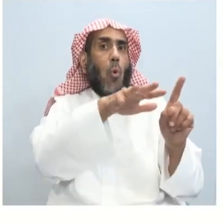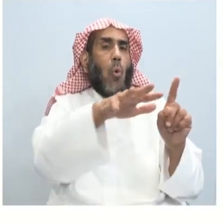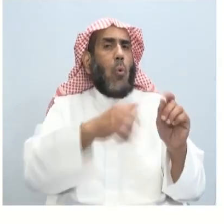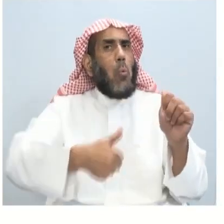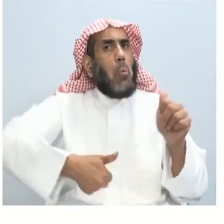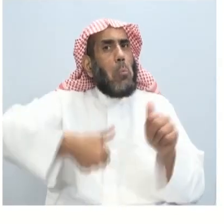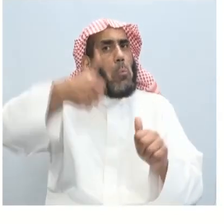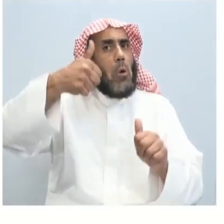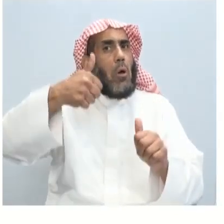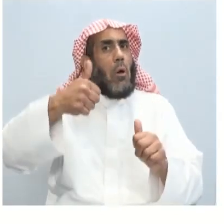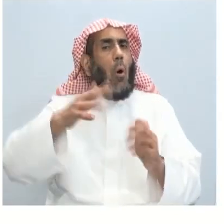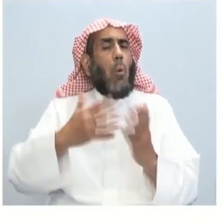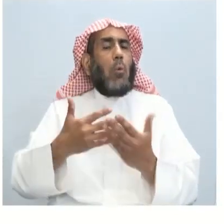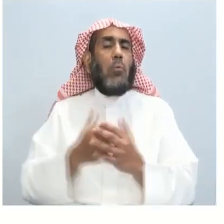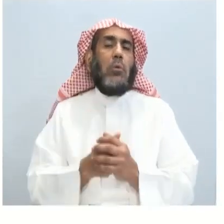ومنزلته